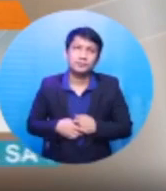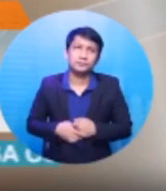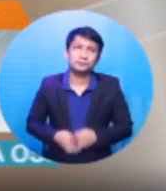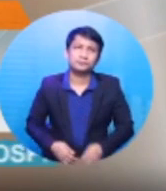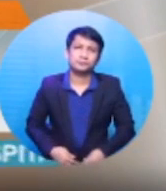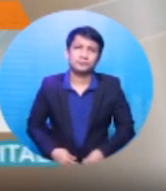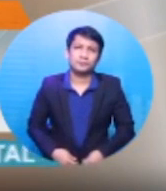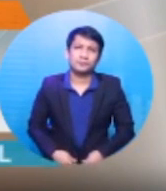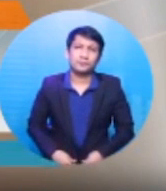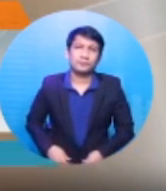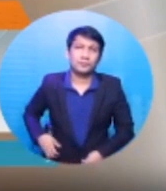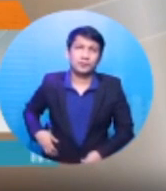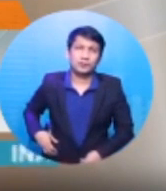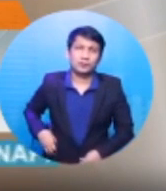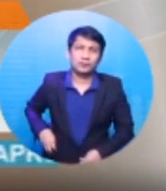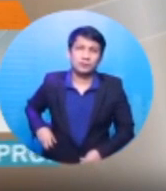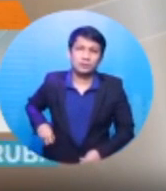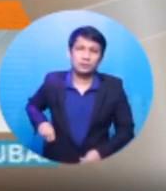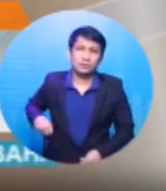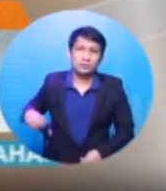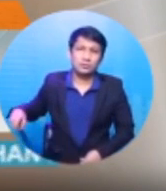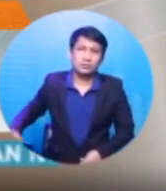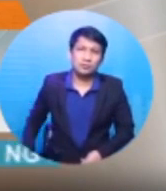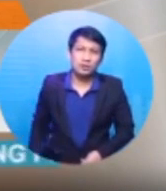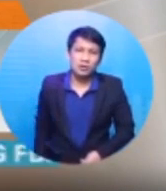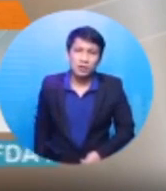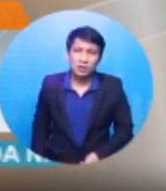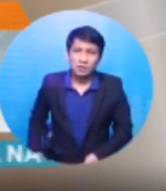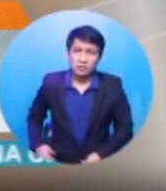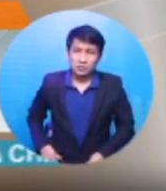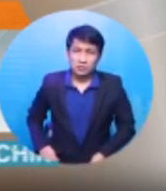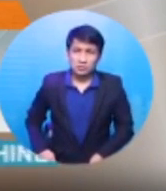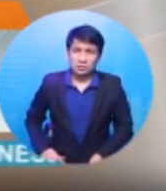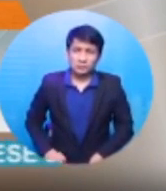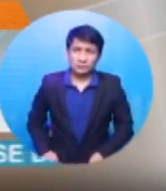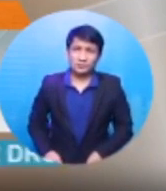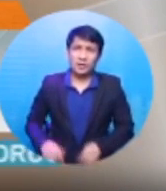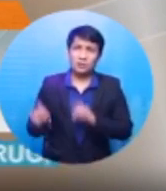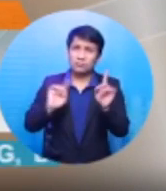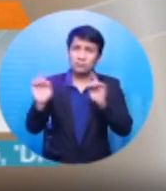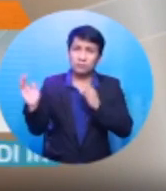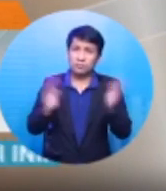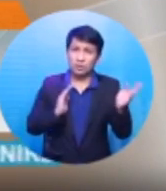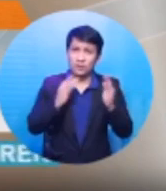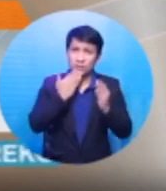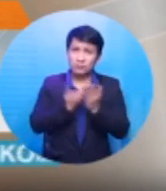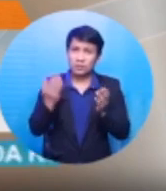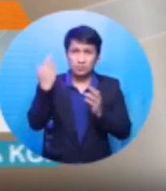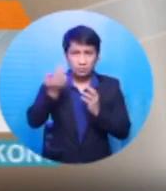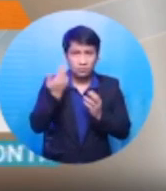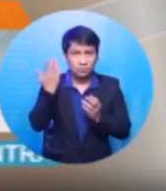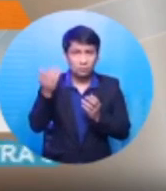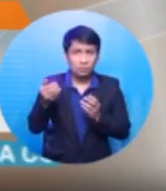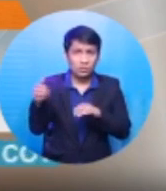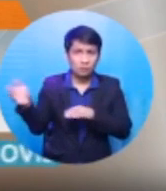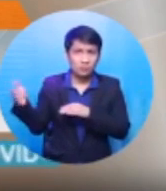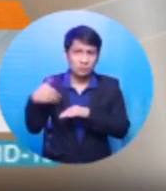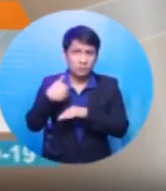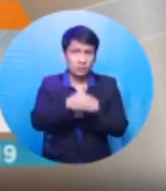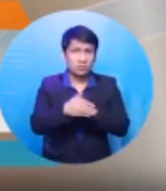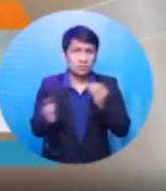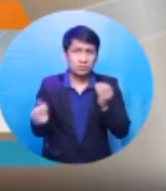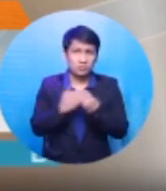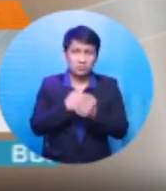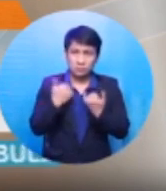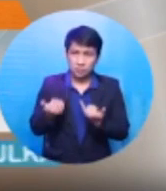ito. We have to have a good reason kung bakit gusto mo ipa-deport. Depende po yan sa patakaran ng Australian authorities. Now,